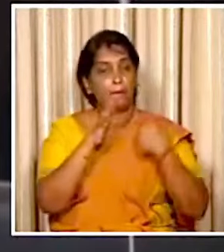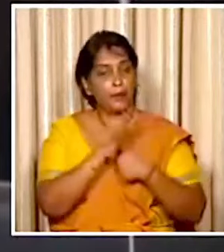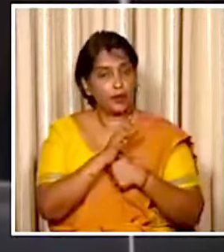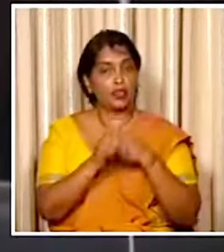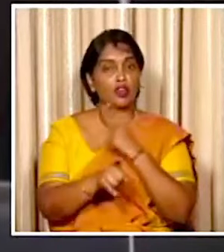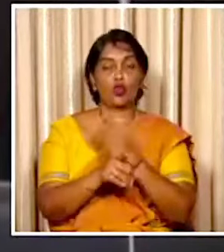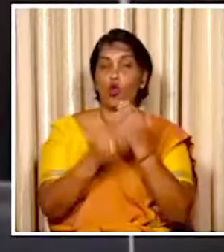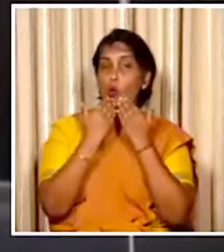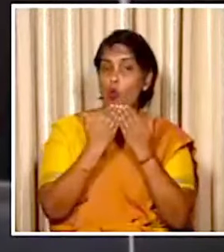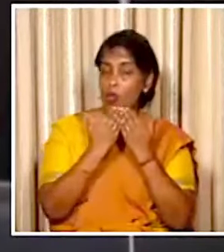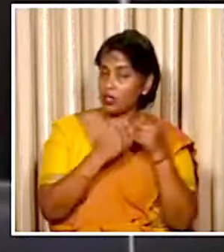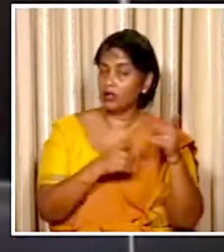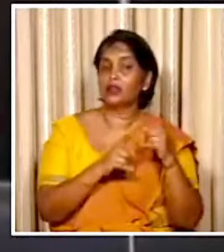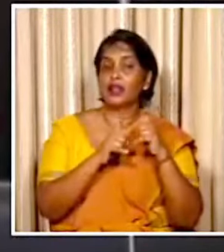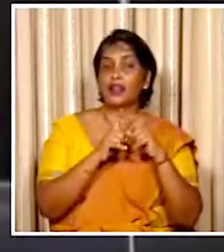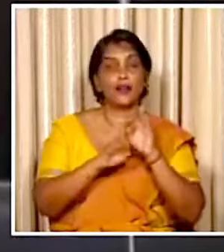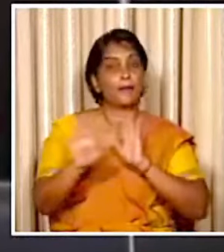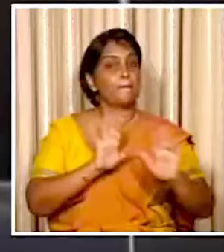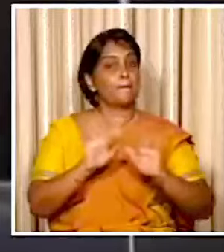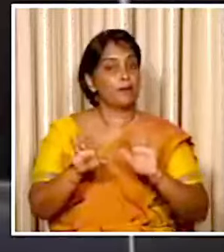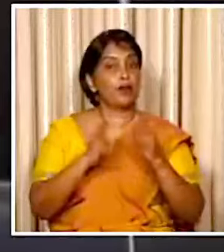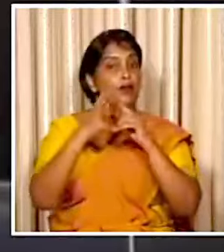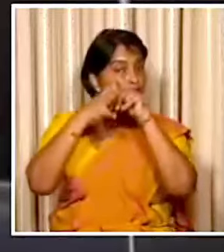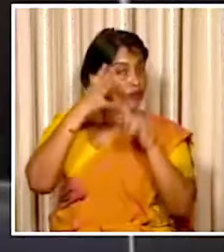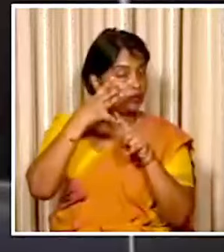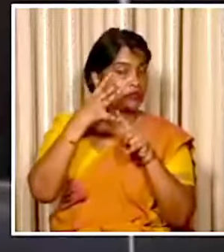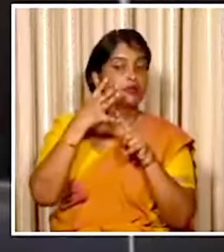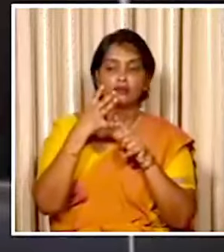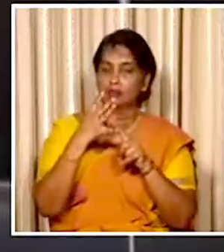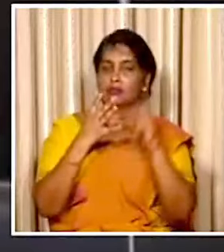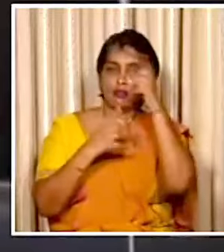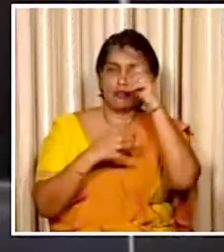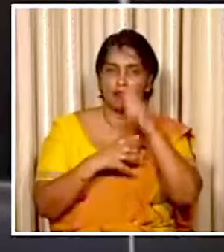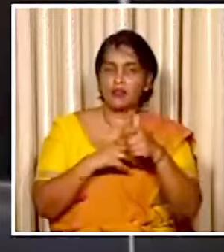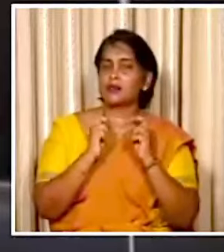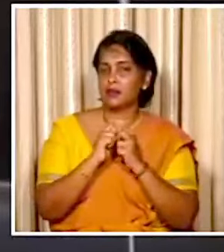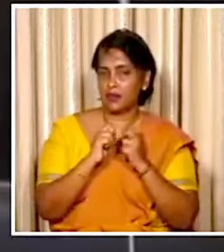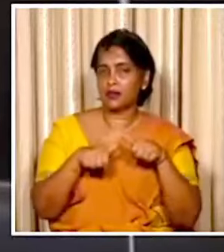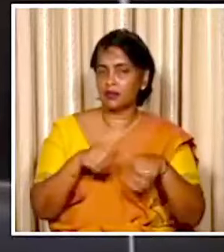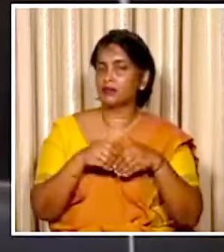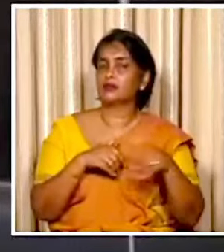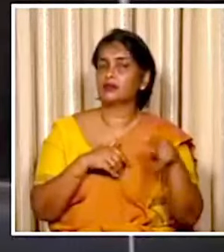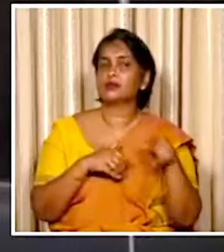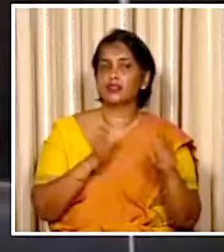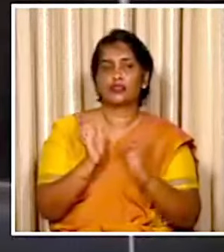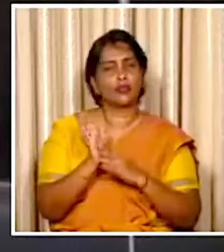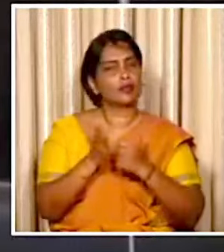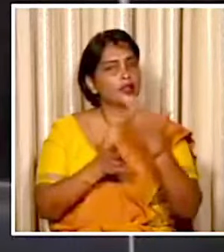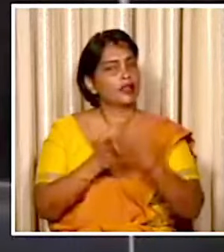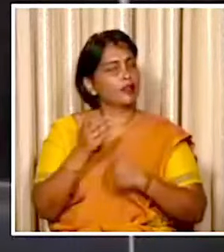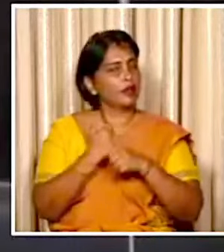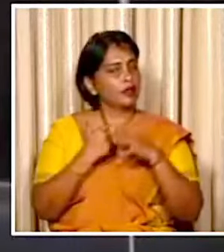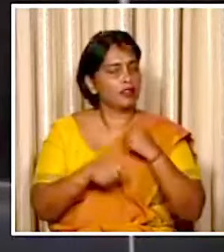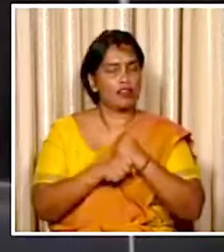ගුරු උපදේශක සේවය සහ අධ්‍යාපන පරිපාලන සේවය කියන හතරෙම විෂමතාවයන් තියෙනවා. ඒ පිළිබඳව මේ වෙන විට කමිටු වාර්තා සකස් කරලා